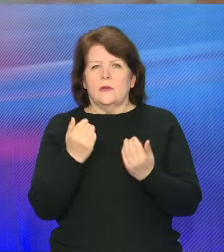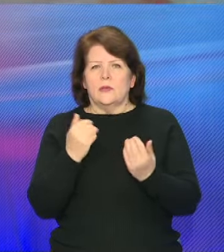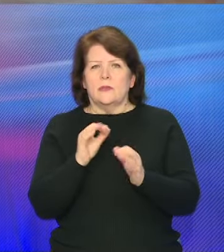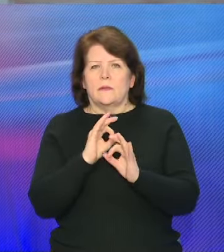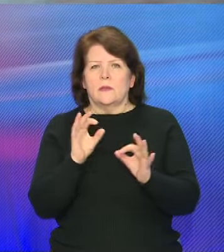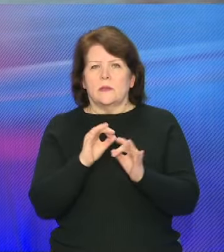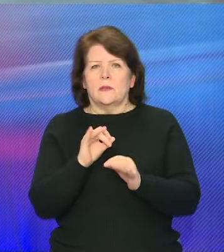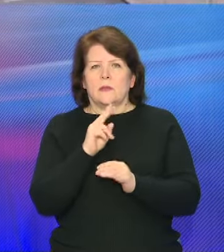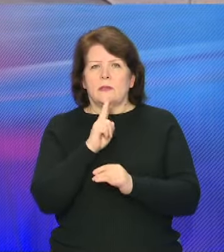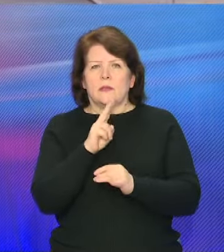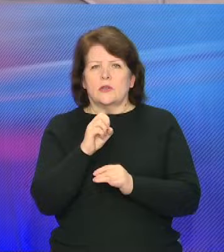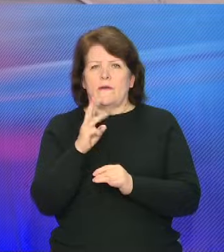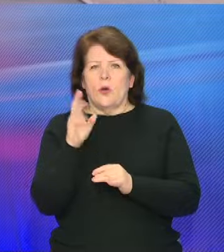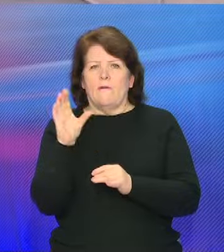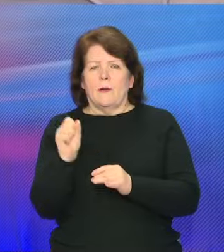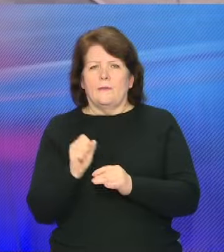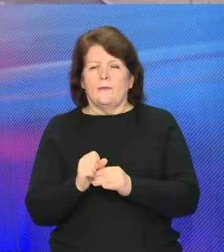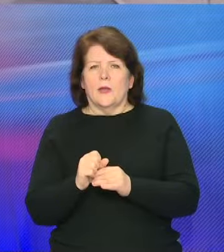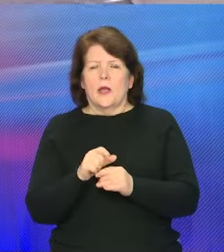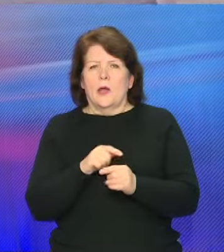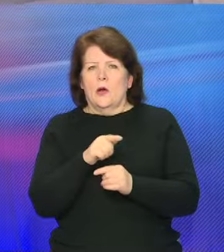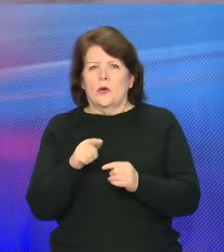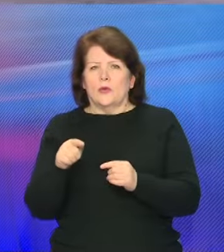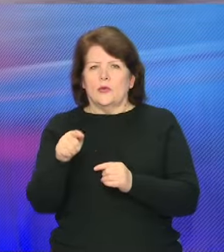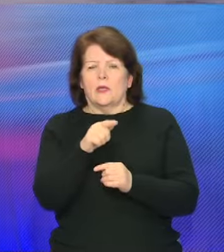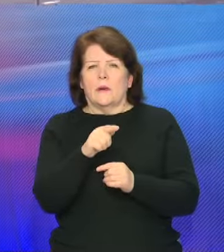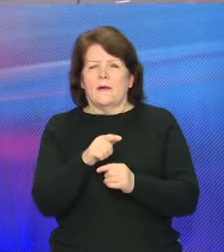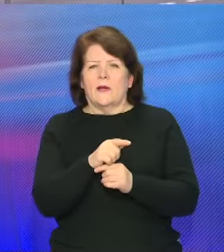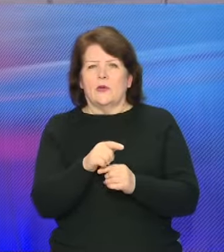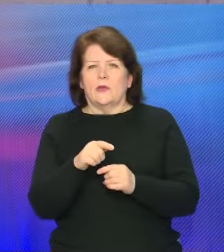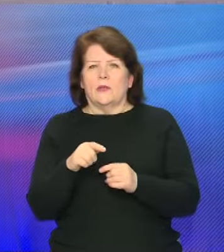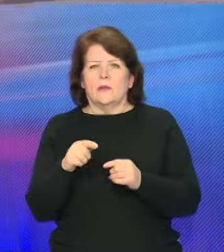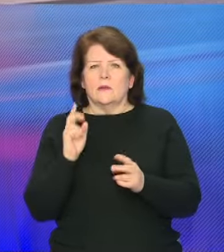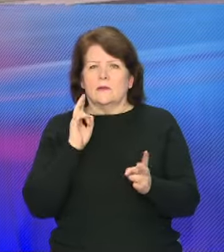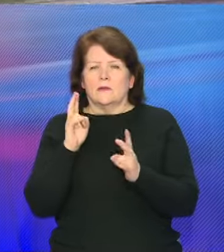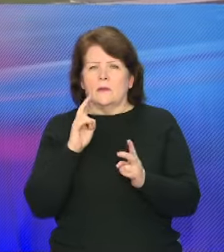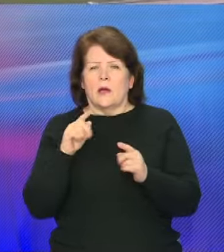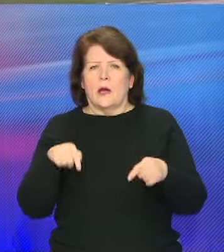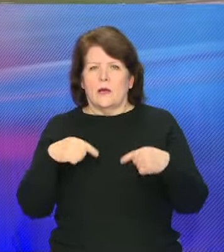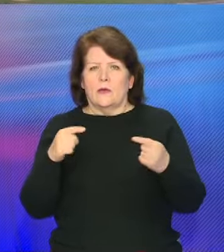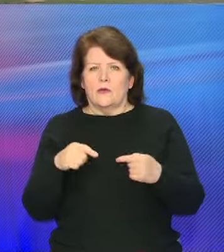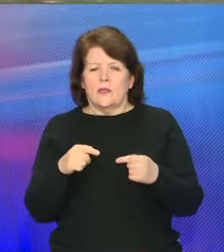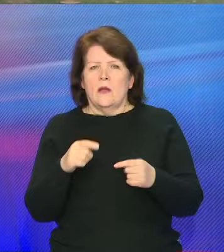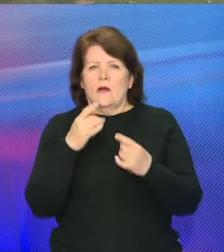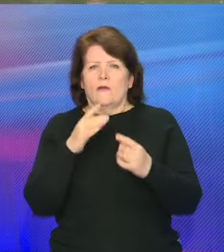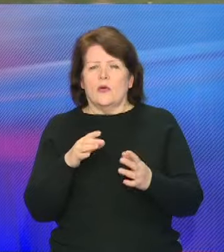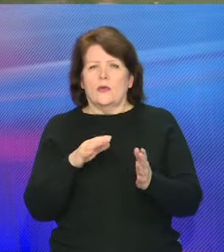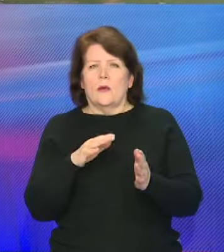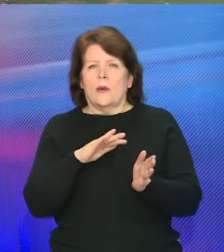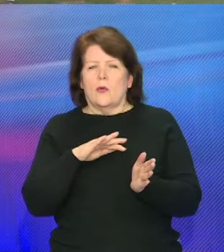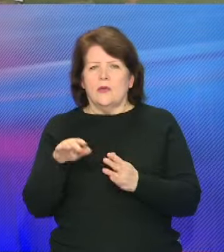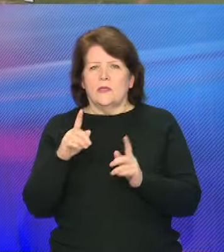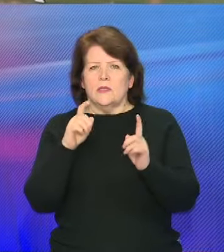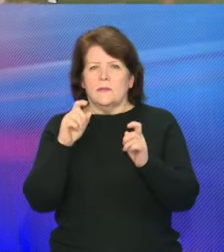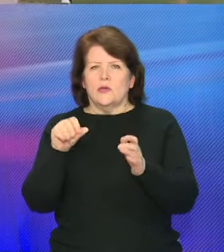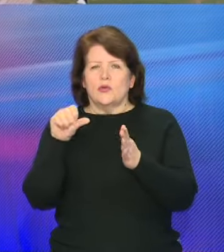Шавельова. Крутые повороты, скрип колов и шаленая худкость. У Гродня проходят здымки промо-ролика с уделом